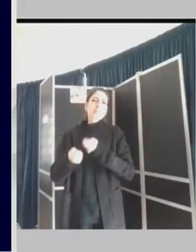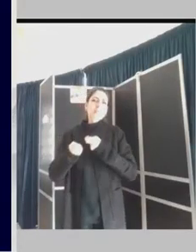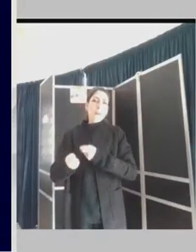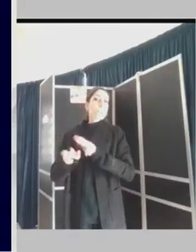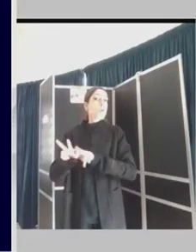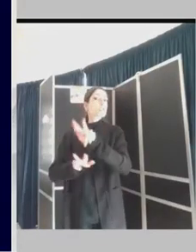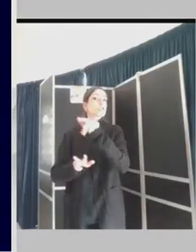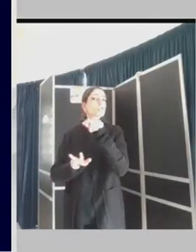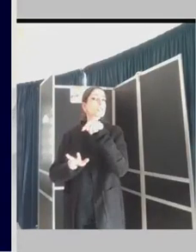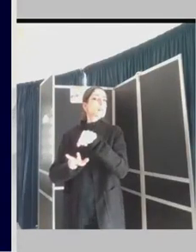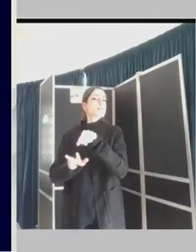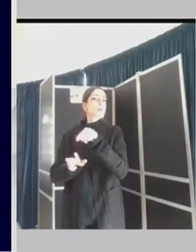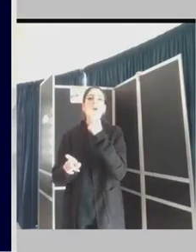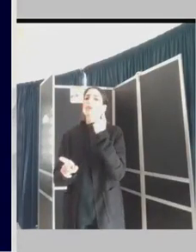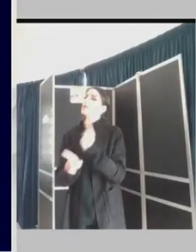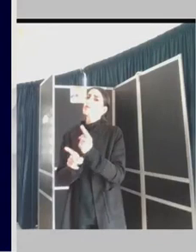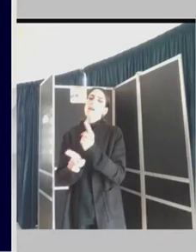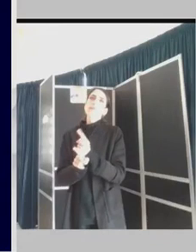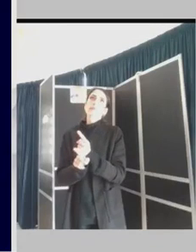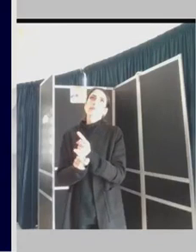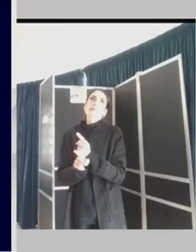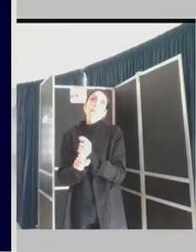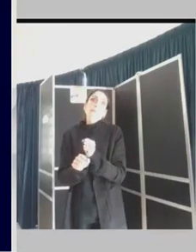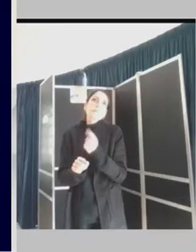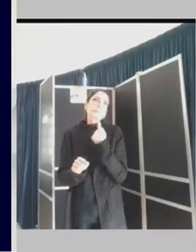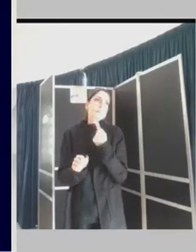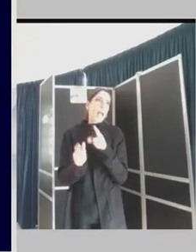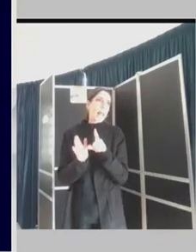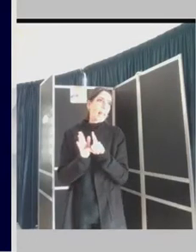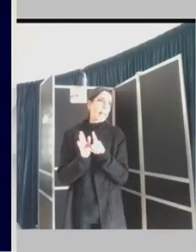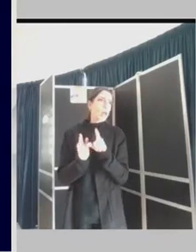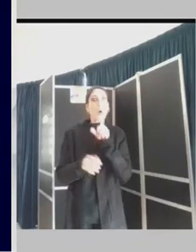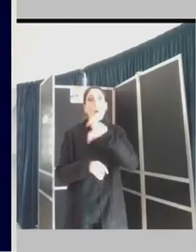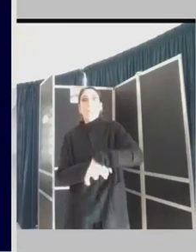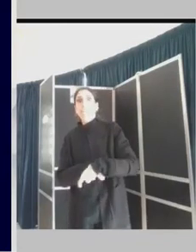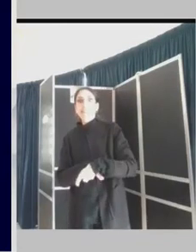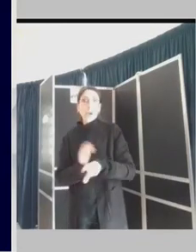non posso dire obbligare perché non ce lo consente la legge, ma diciamo a